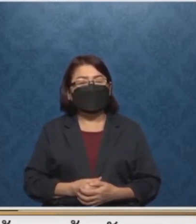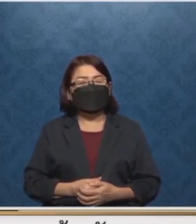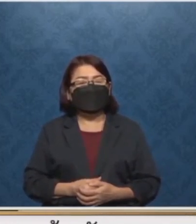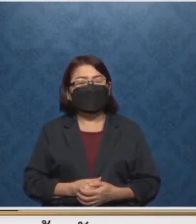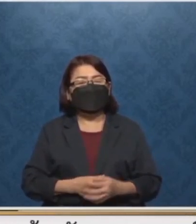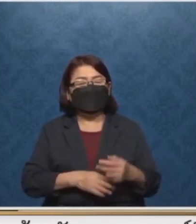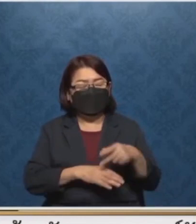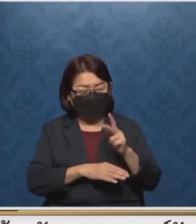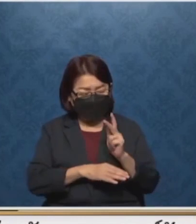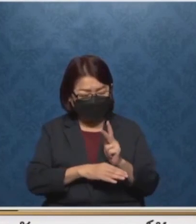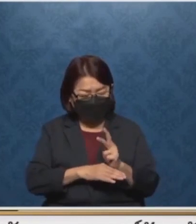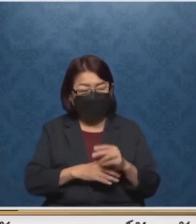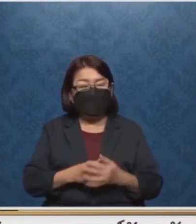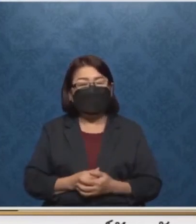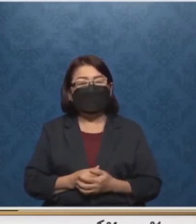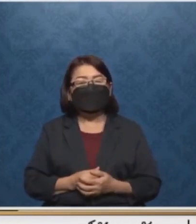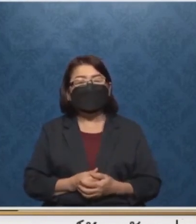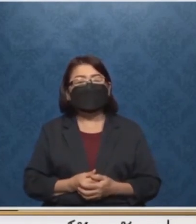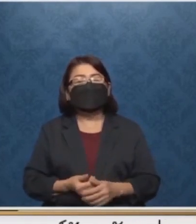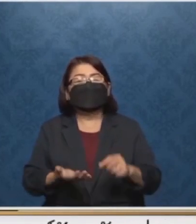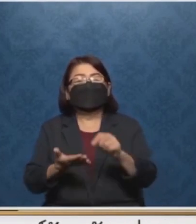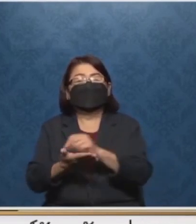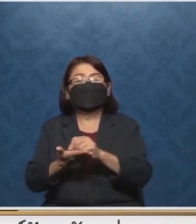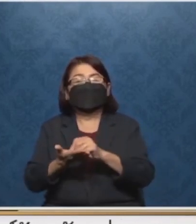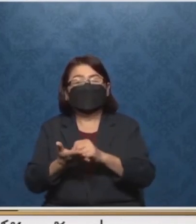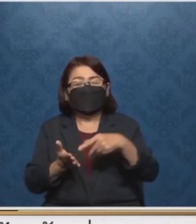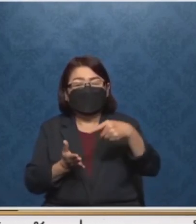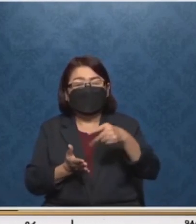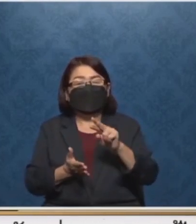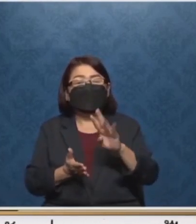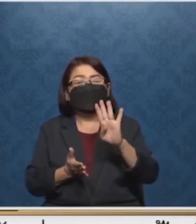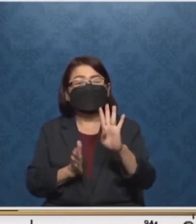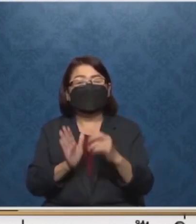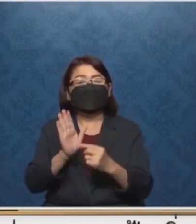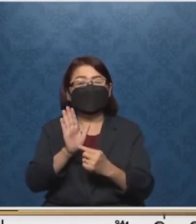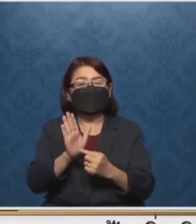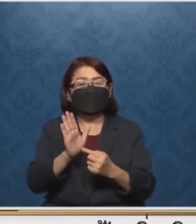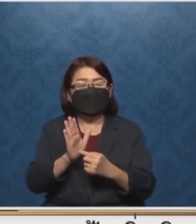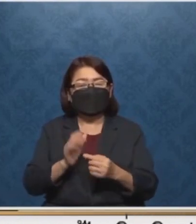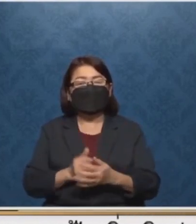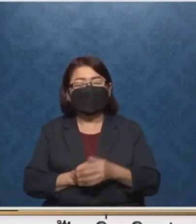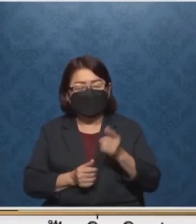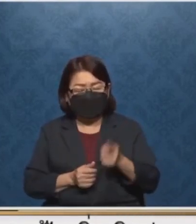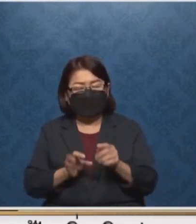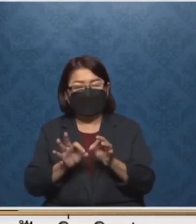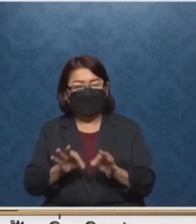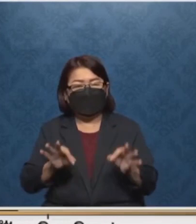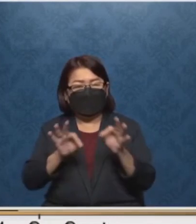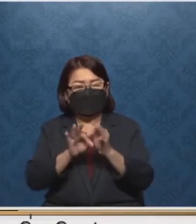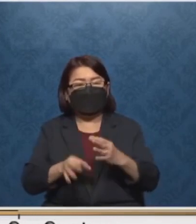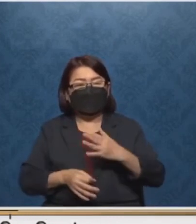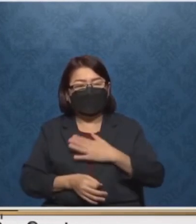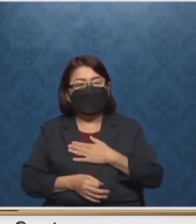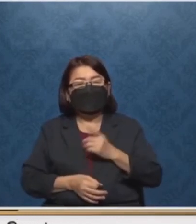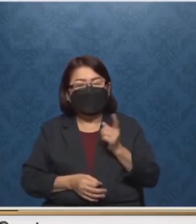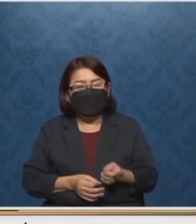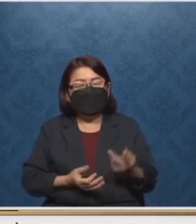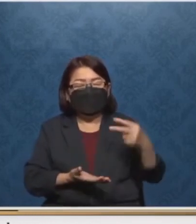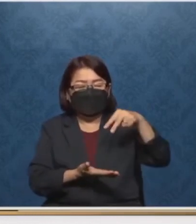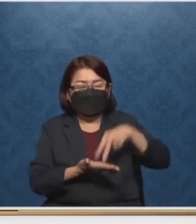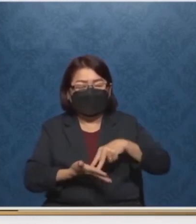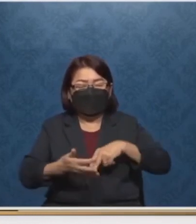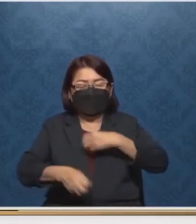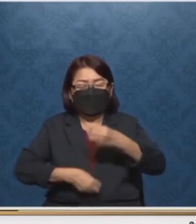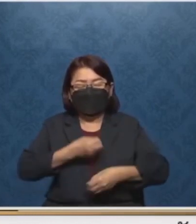ท่านประธานคะร่างพ.ร.บ.ฉบับนี้นะคะจึงมีความจำเป็นที่ดิฉันจะต้องยืนขึ้นแล้วก็อภิปร